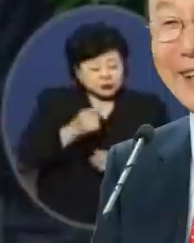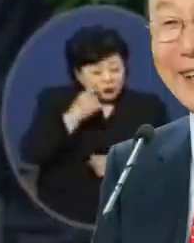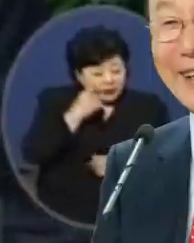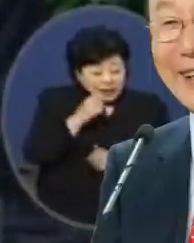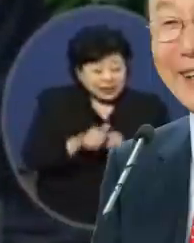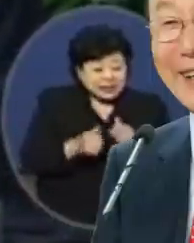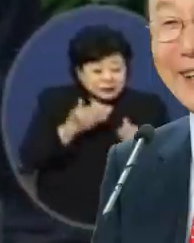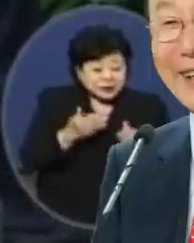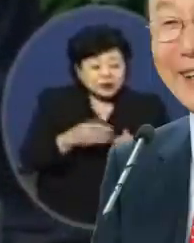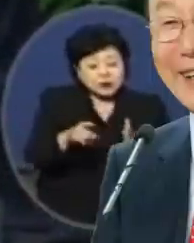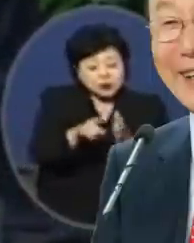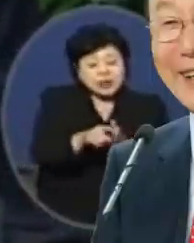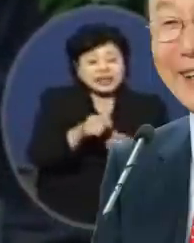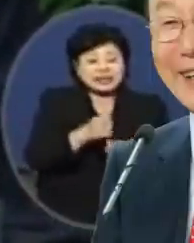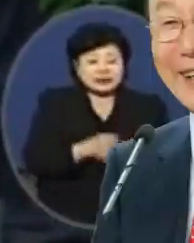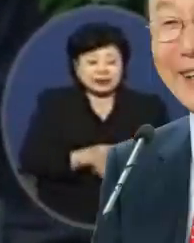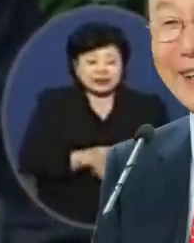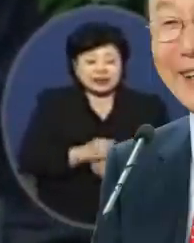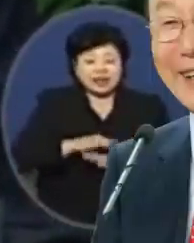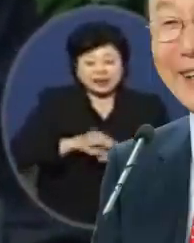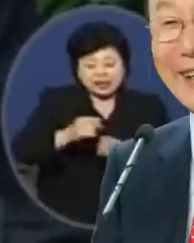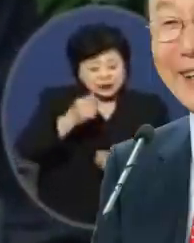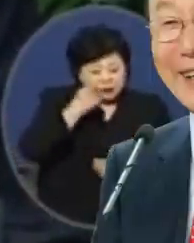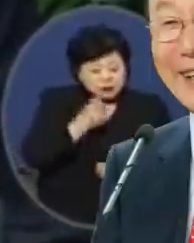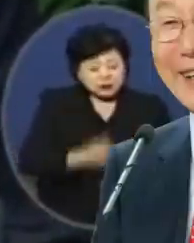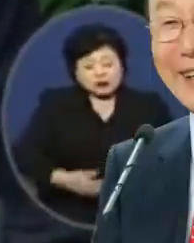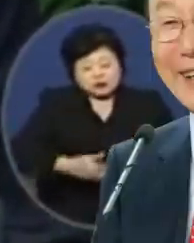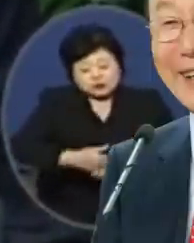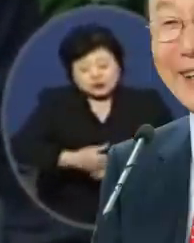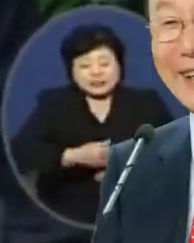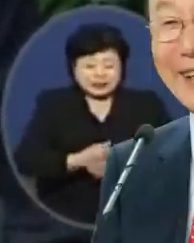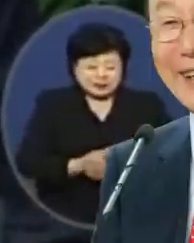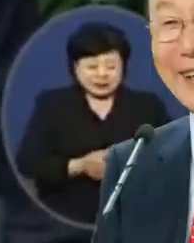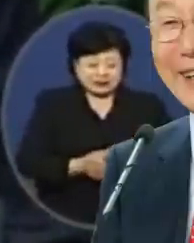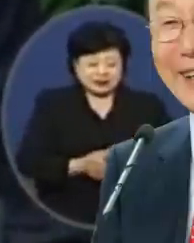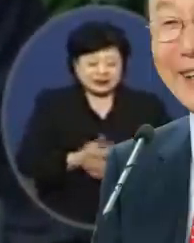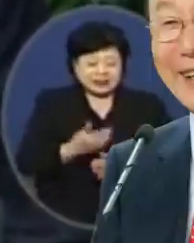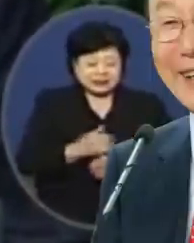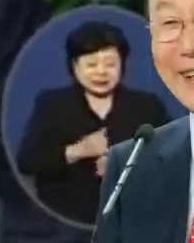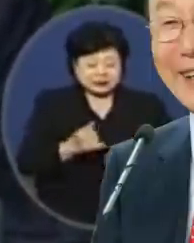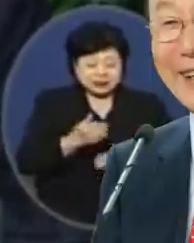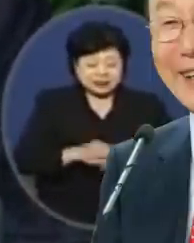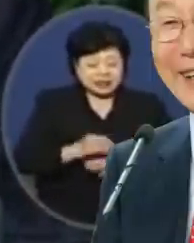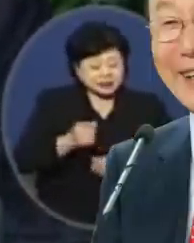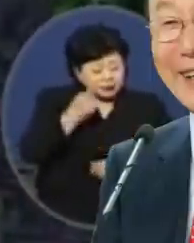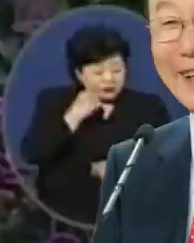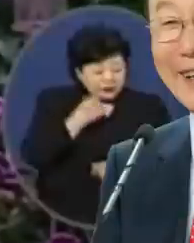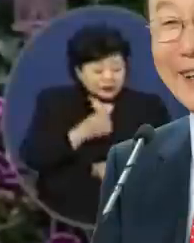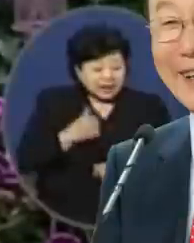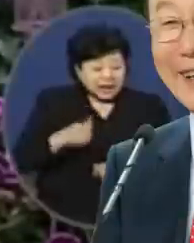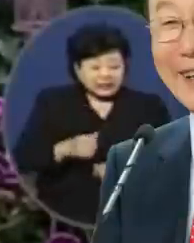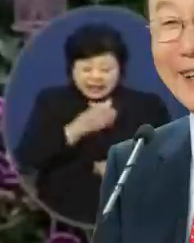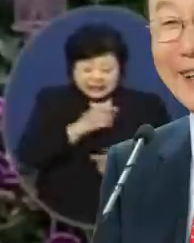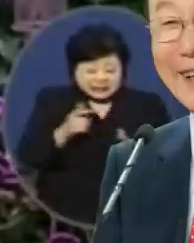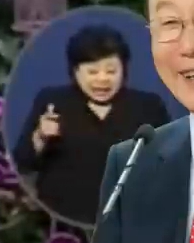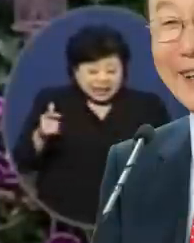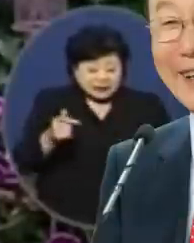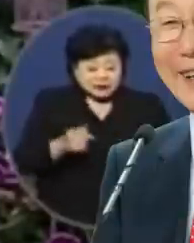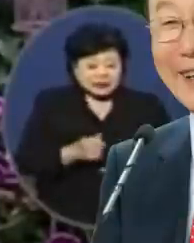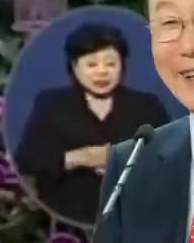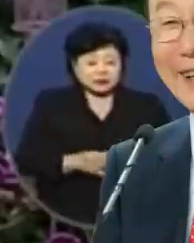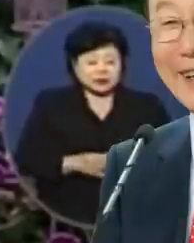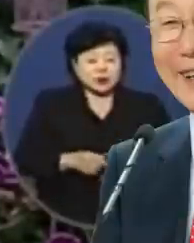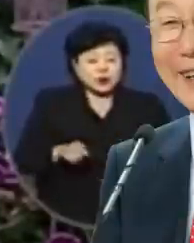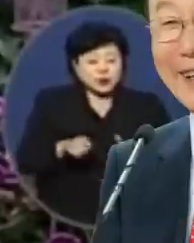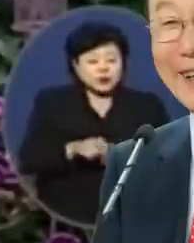하나님이 여러분 다 위하고 계신다고요. 품에 품고 계신다고요. 자기 아들을 아끼지 아니하고 우리 모든 사람을 위하여